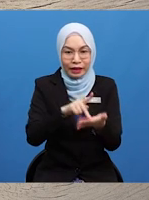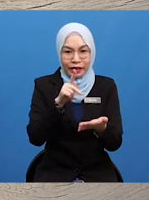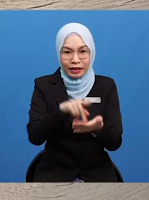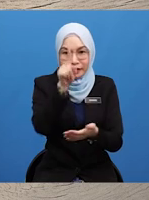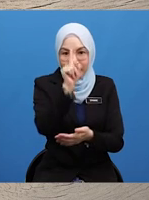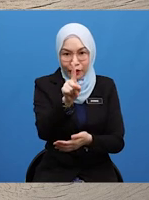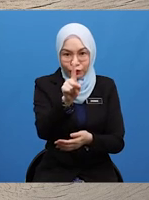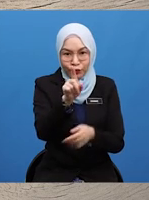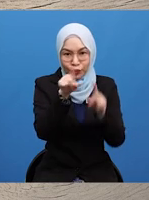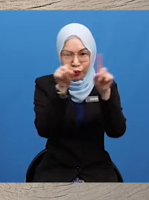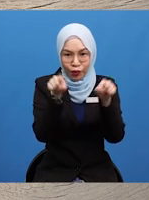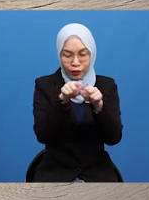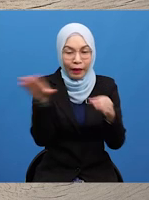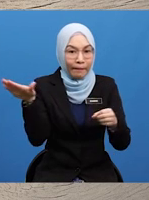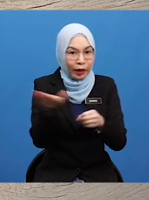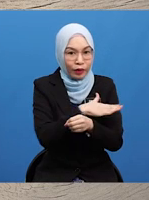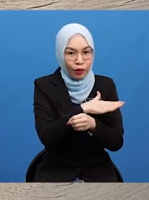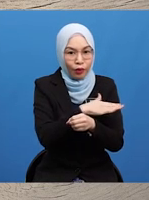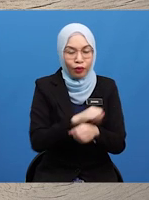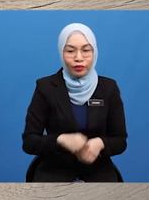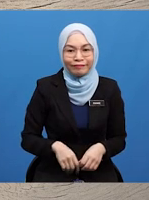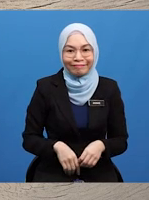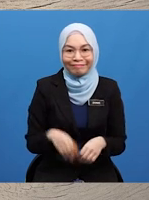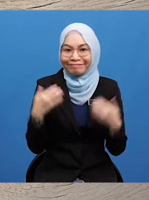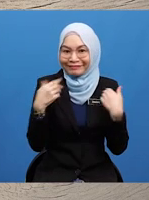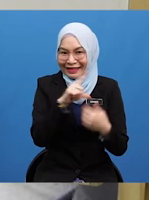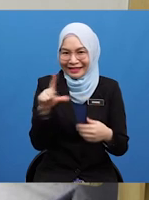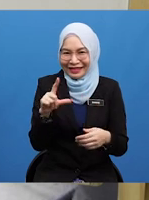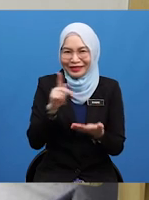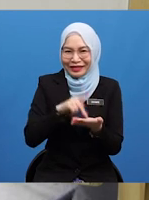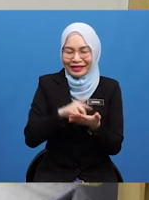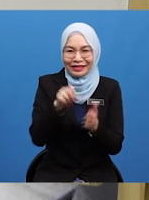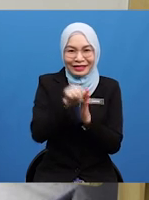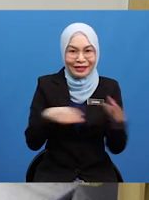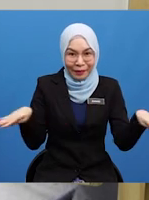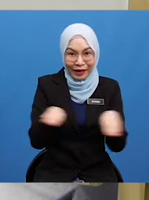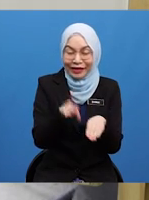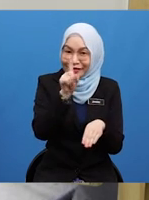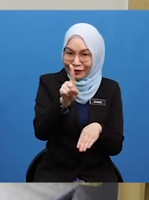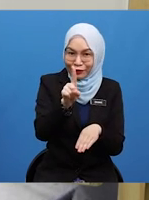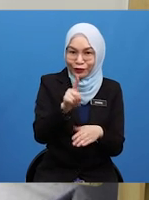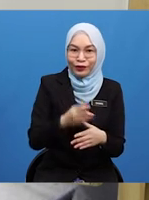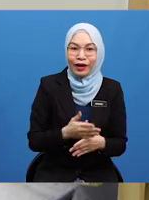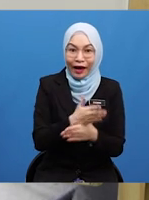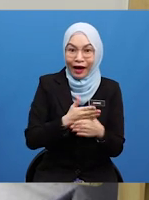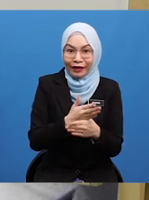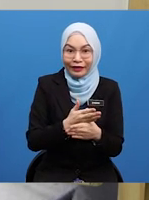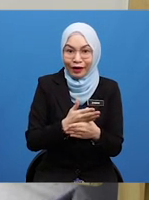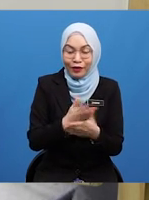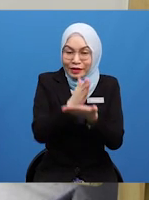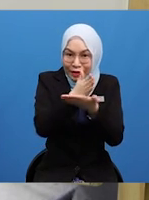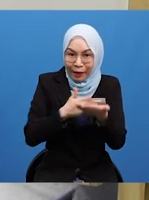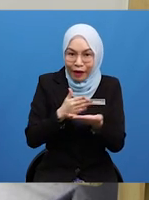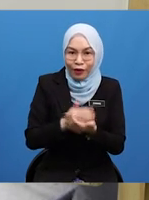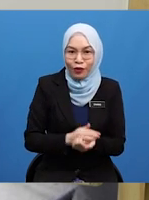satu kotak penuh adalah dikira sebagai satu atau separuh